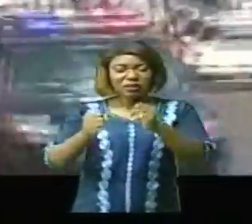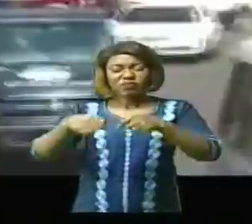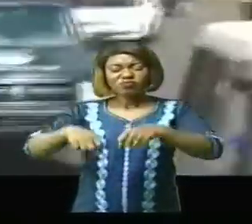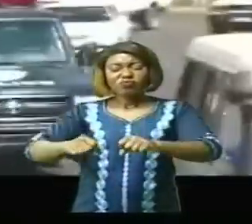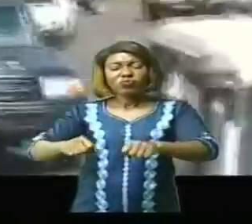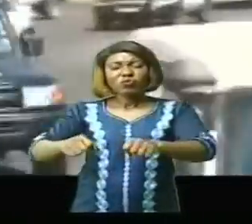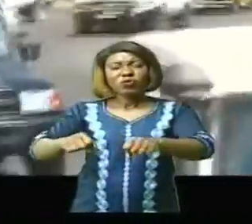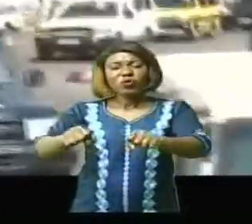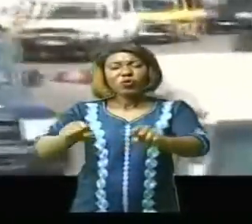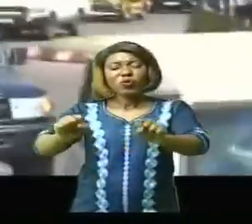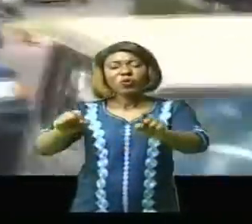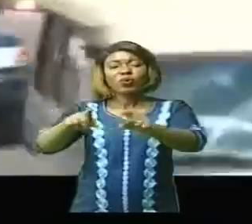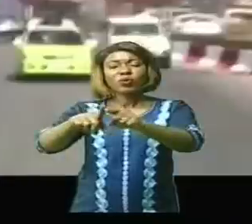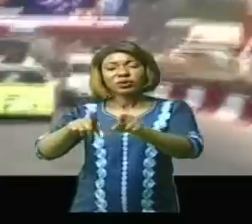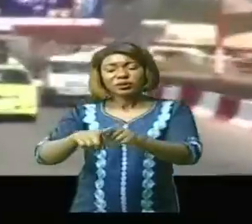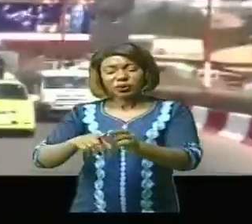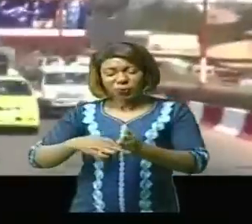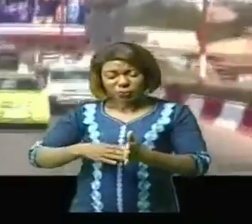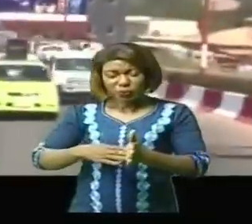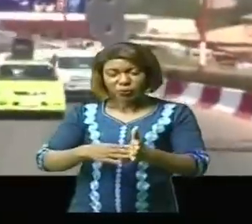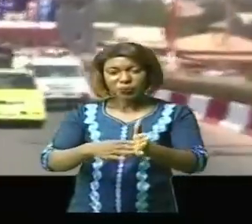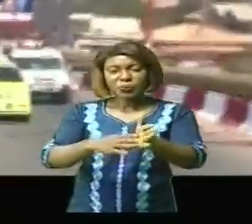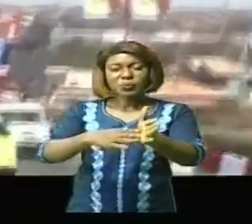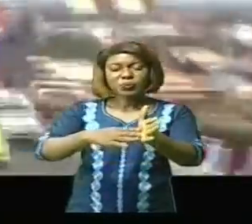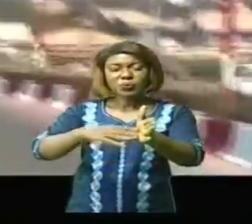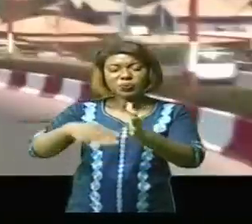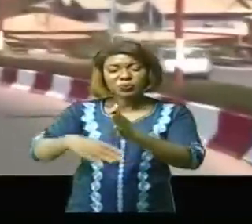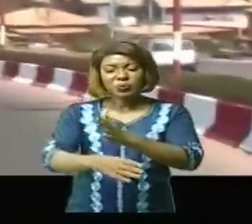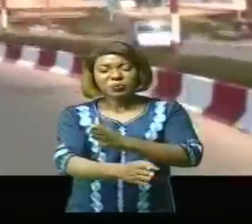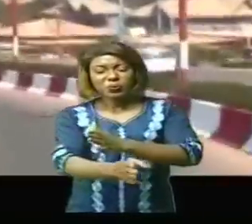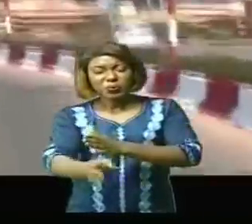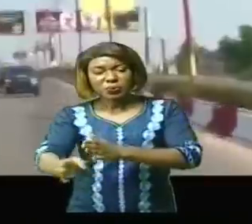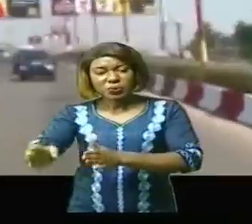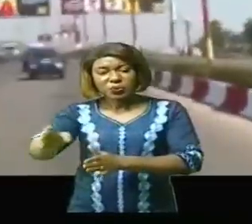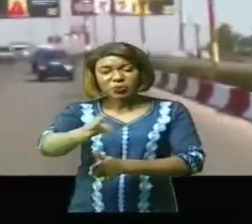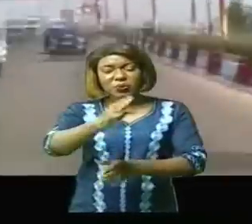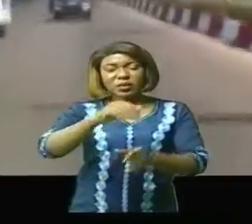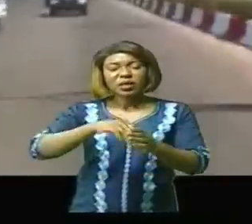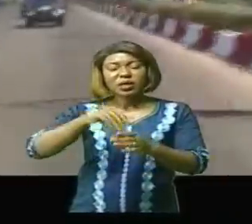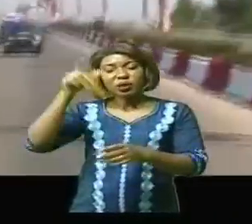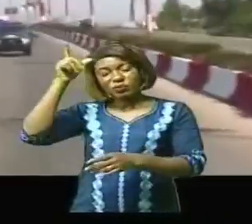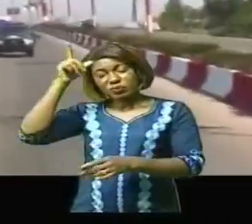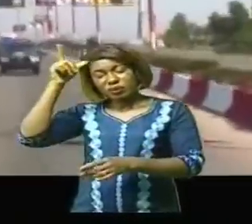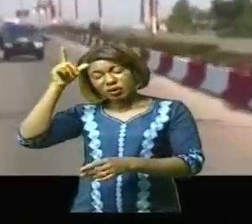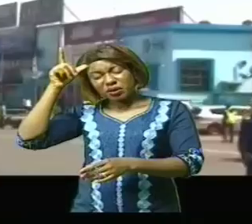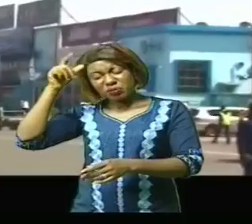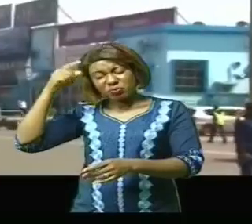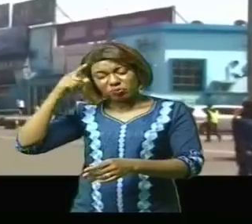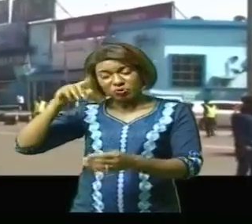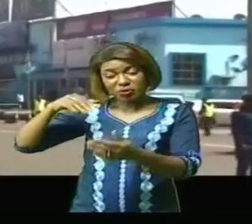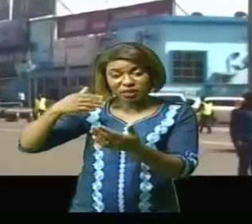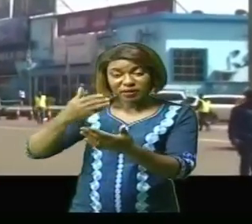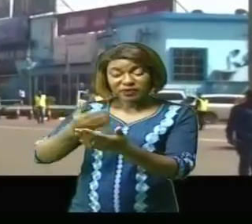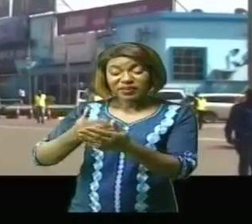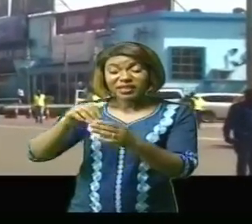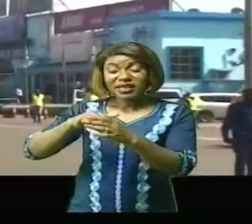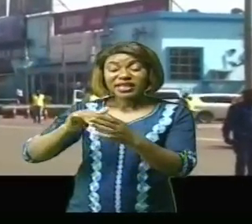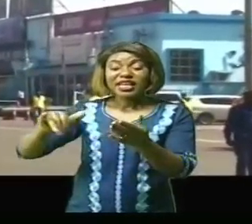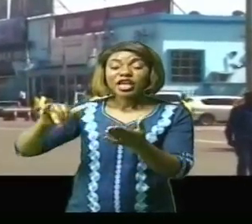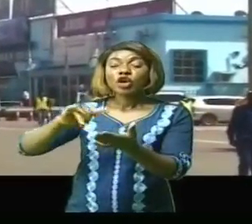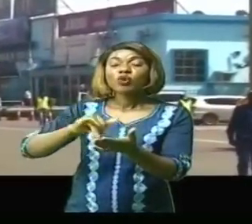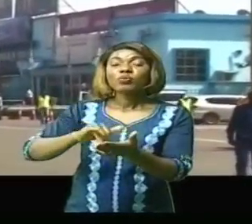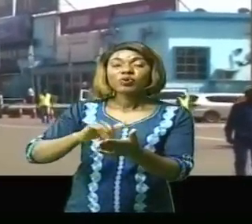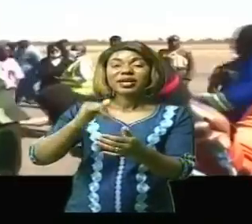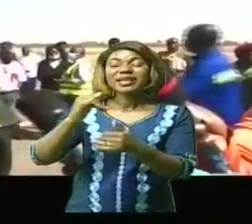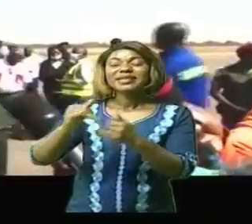motorisée de persuasion a sillonné les principales artères de la ville avant de prendre la direction de l'aéroport international